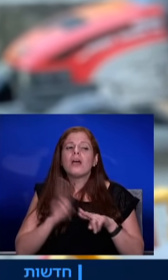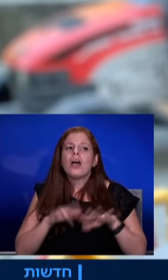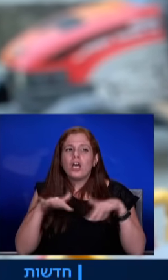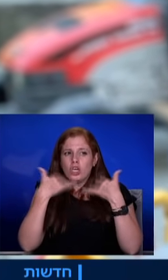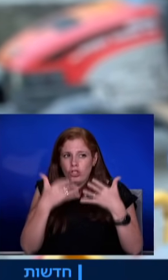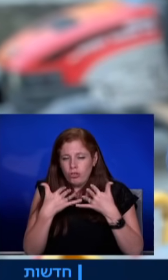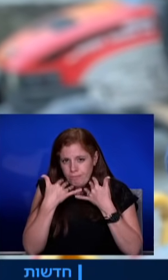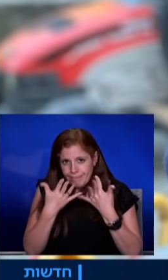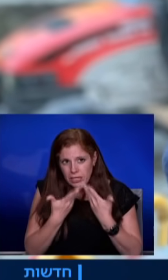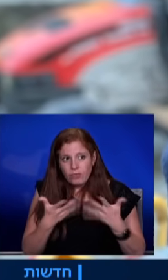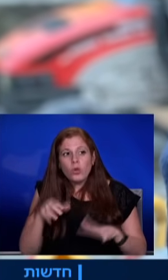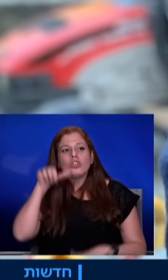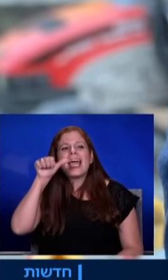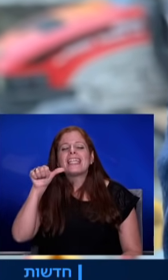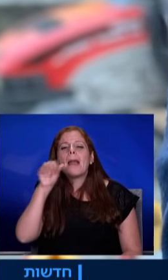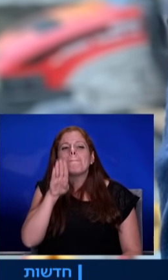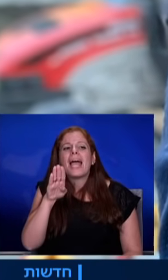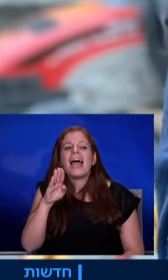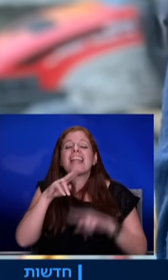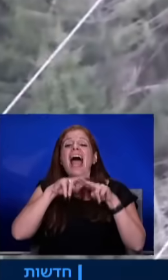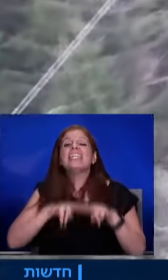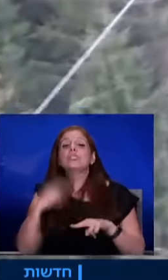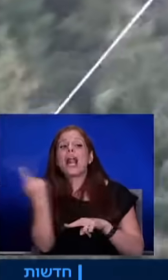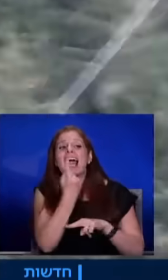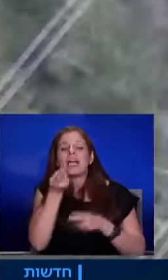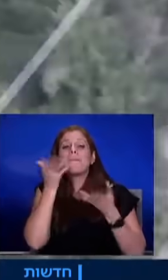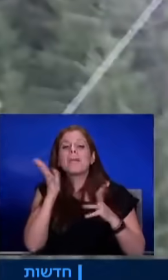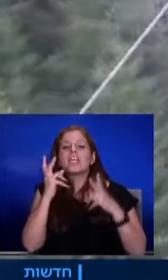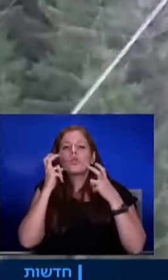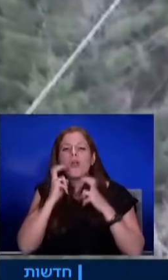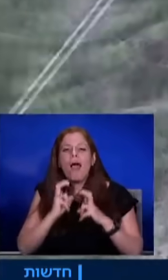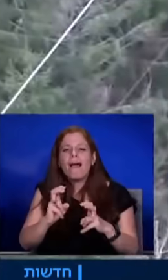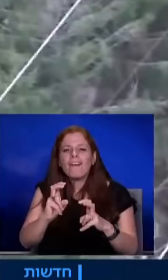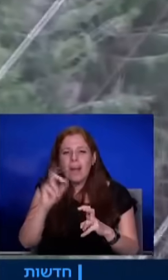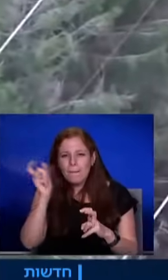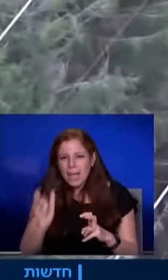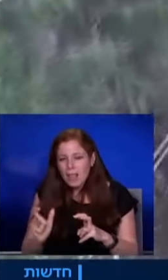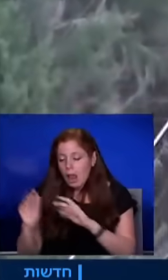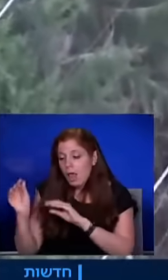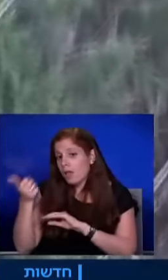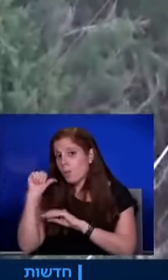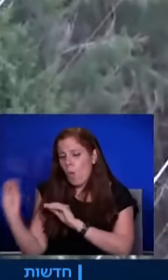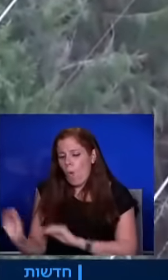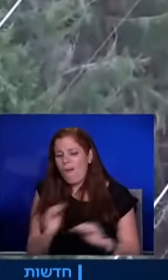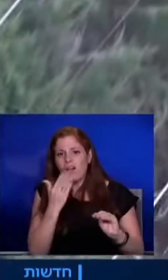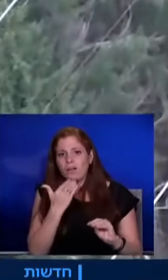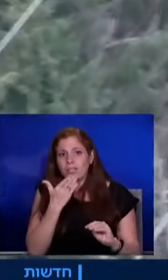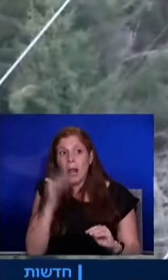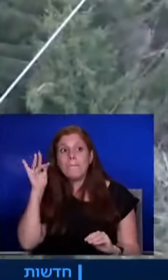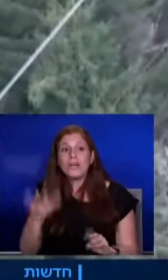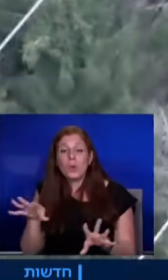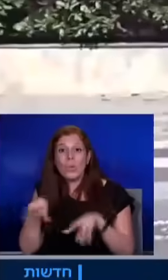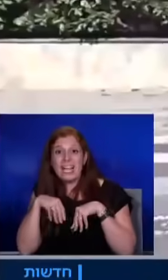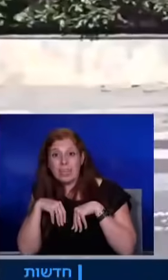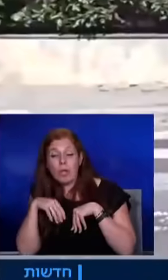כי איתן בירן, הניצול היחיד מאסון הרכבל באיטליה, הוא עבר אתמול לישראל בניגוד להסכמת דודתו איה בירן